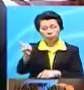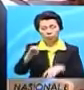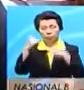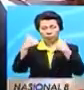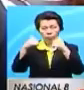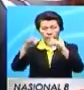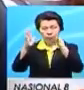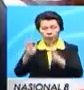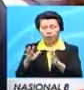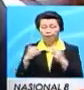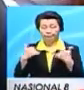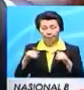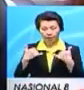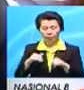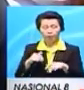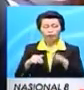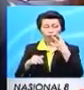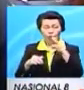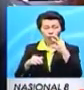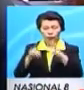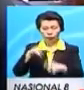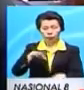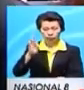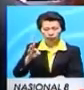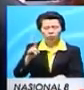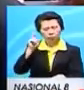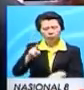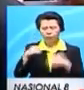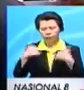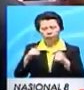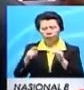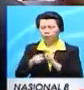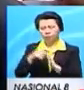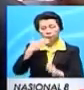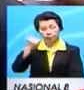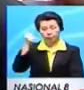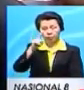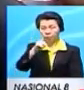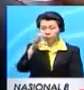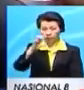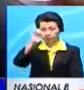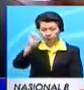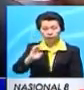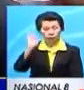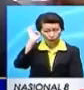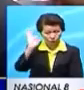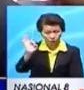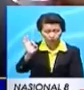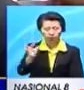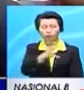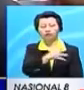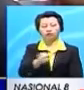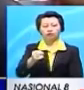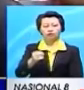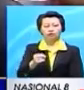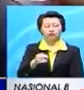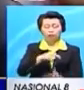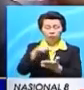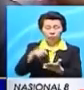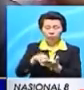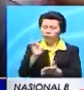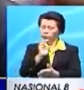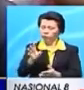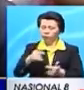17 ni buat yang terbaik dan 100% lah. Berhabis lah, kerana ini adalah